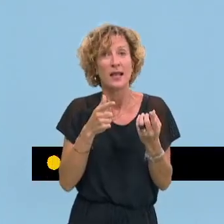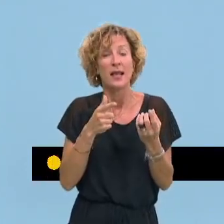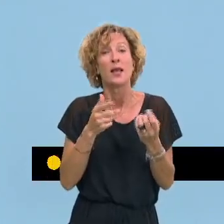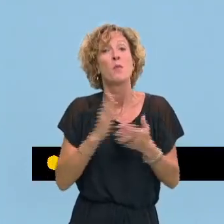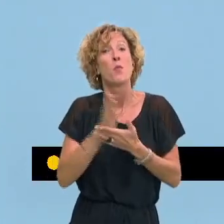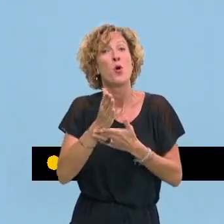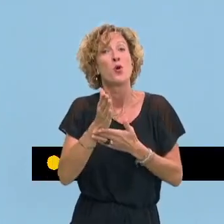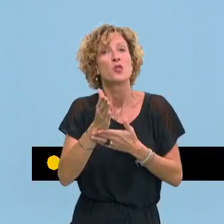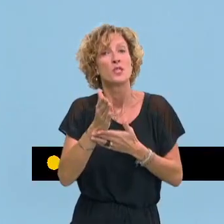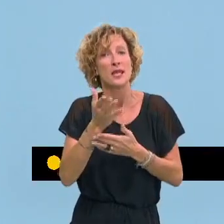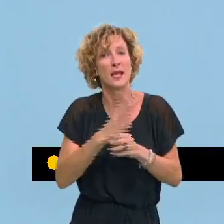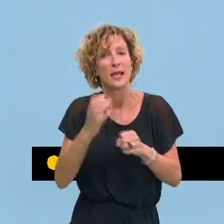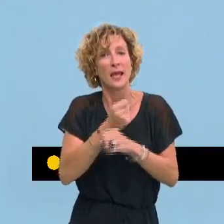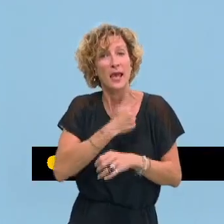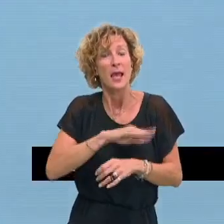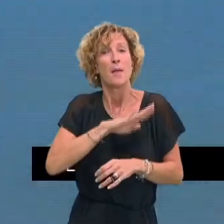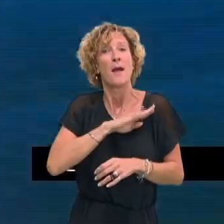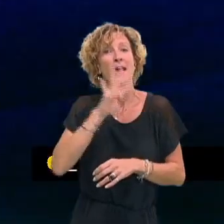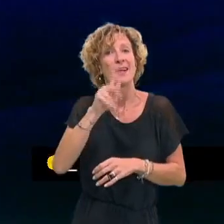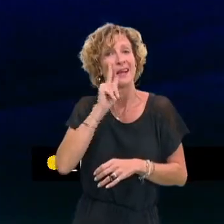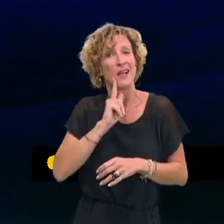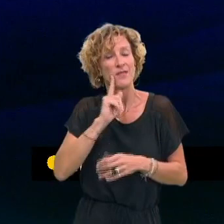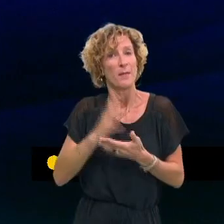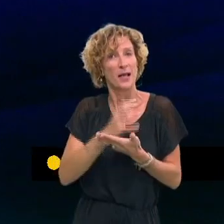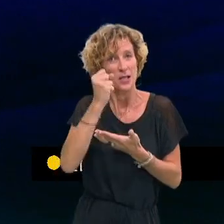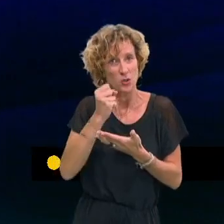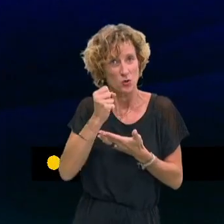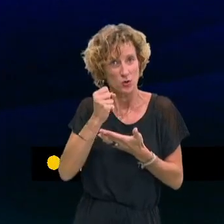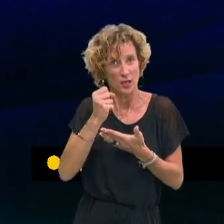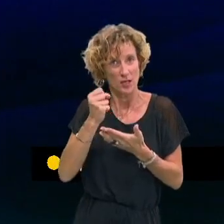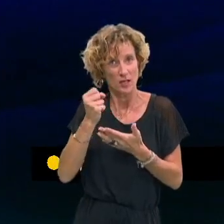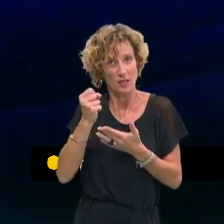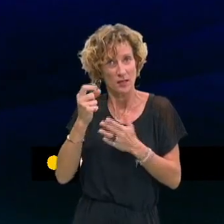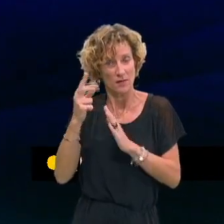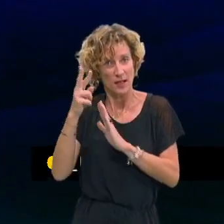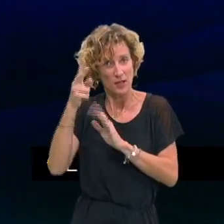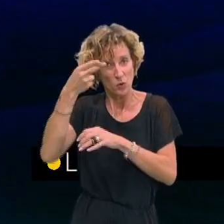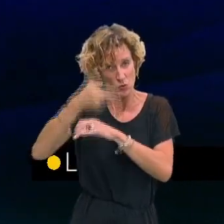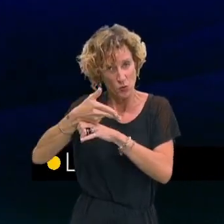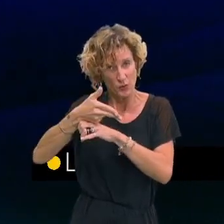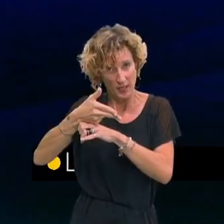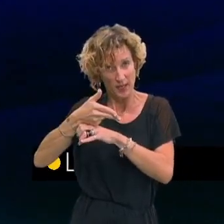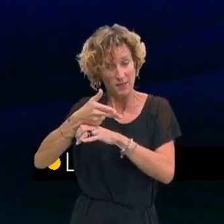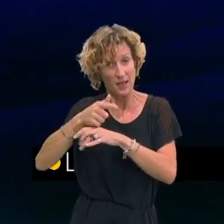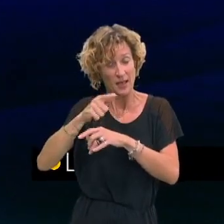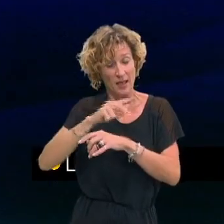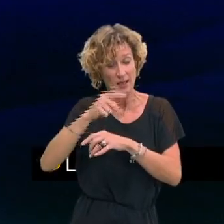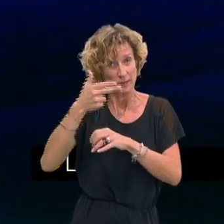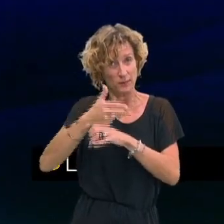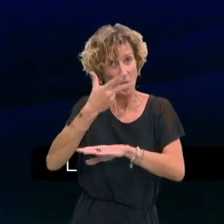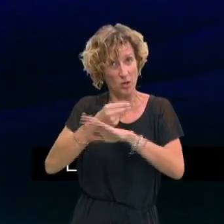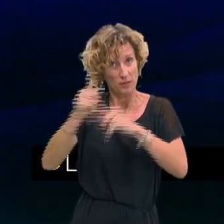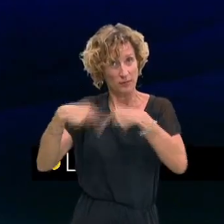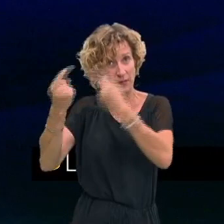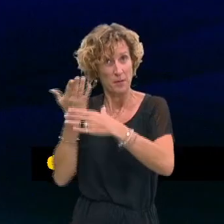Réunionnaises. Le projet Carter Brims va être donc tourné en Webtoon et présenté à ce premier festival international qui va se